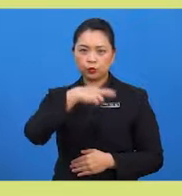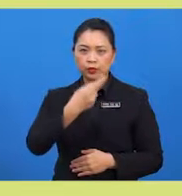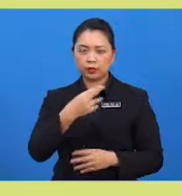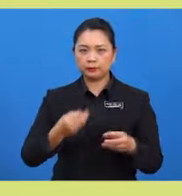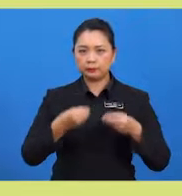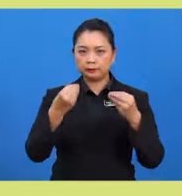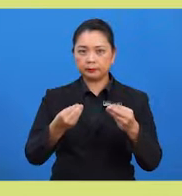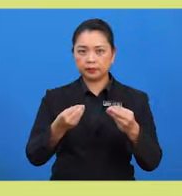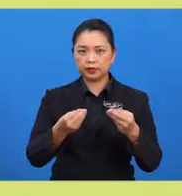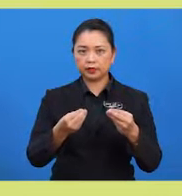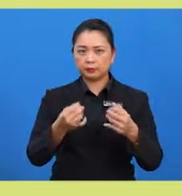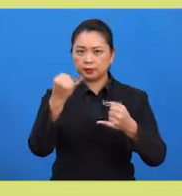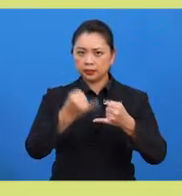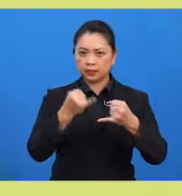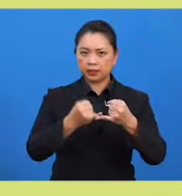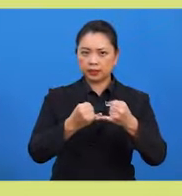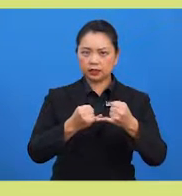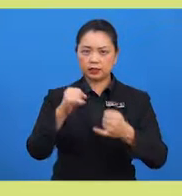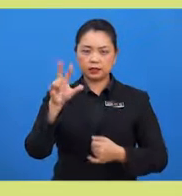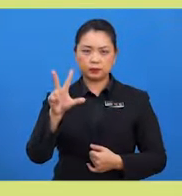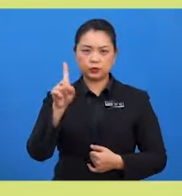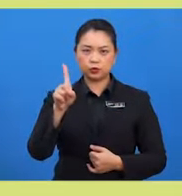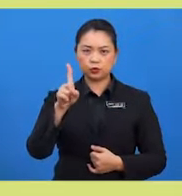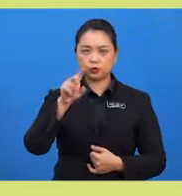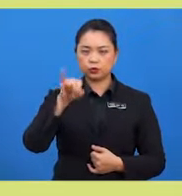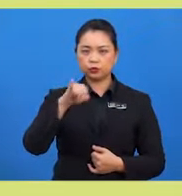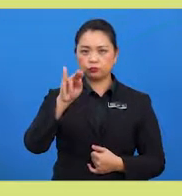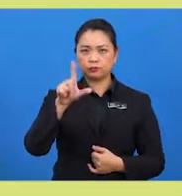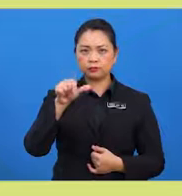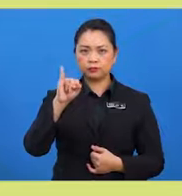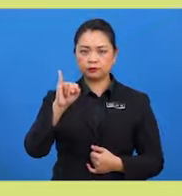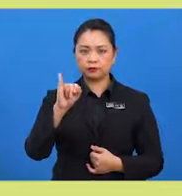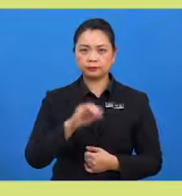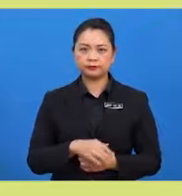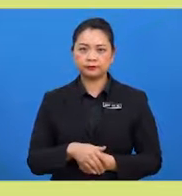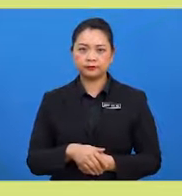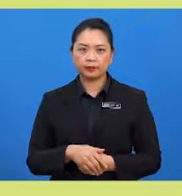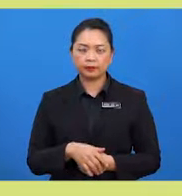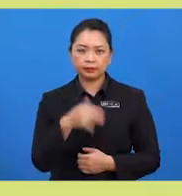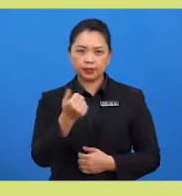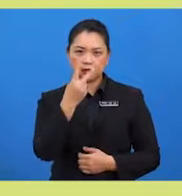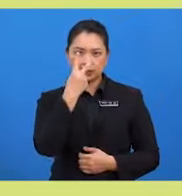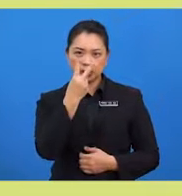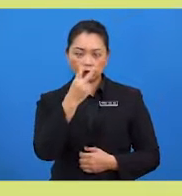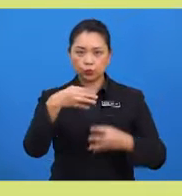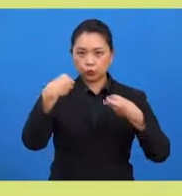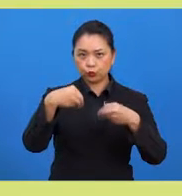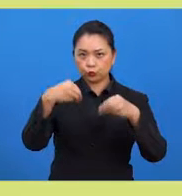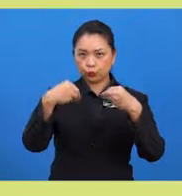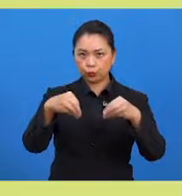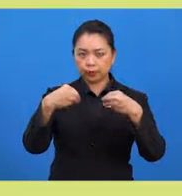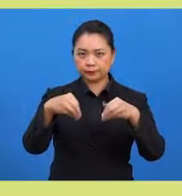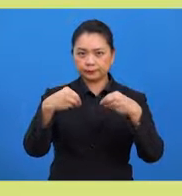berakhir 31 Julai 2019. Kita selesaikan dahulu komponen jualan bersih. Dalam soalan